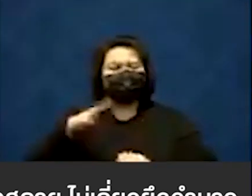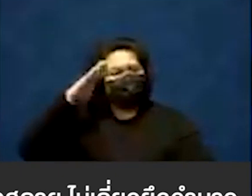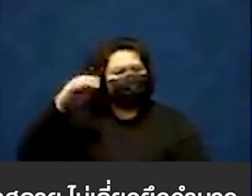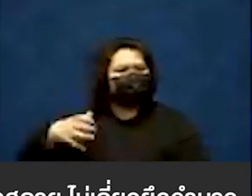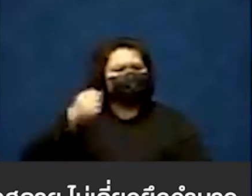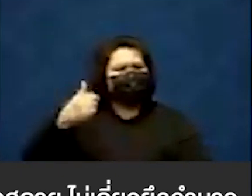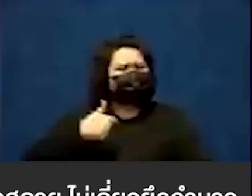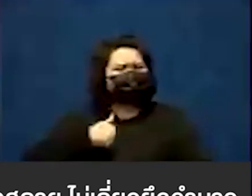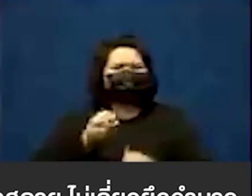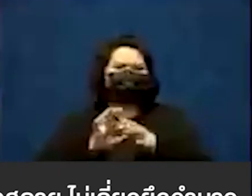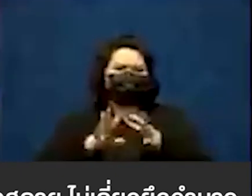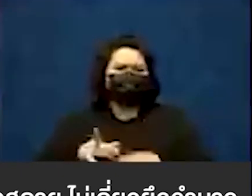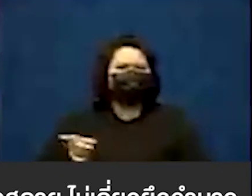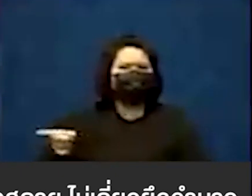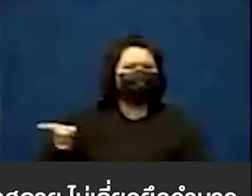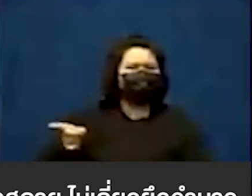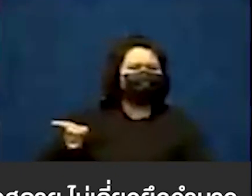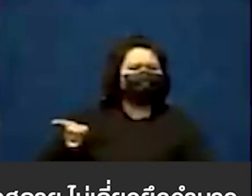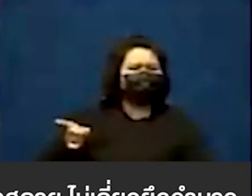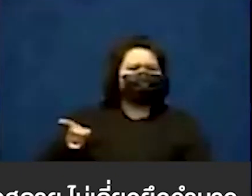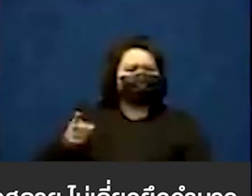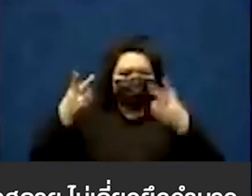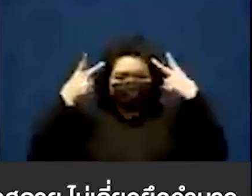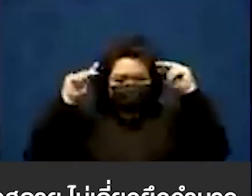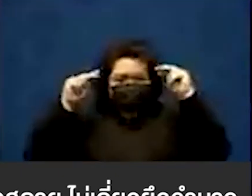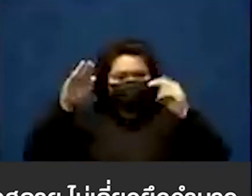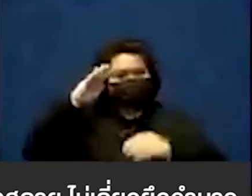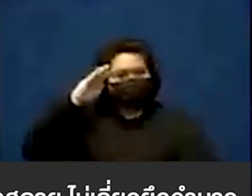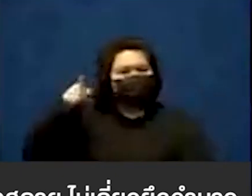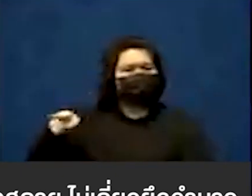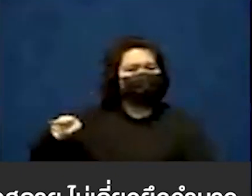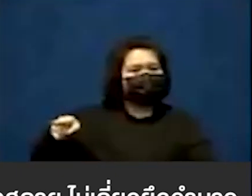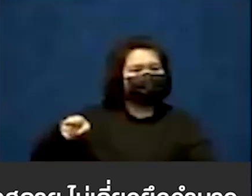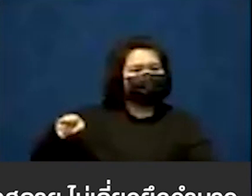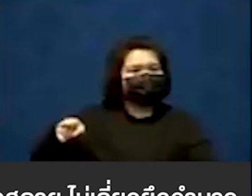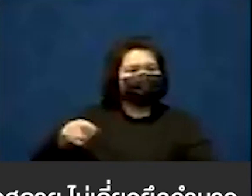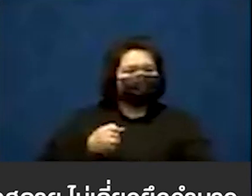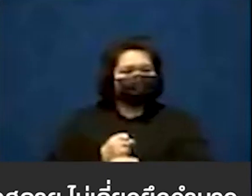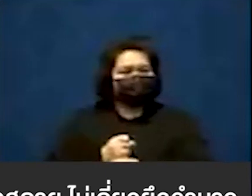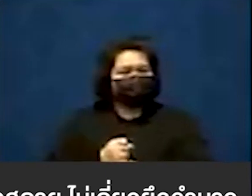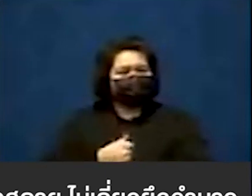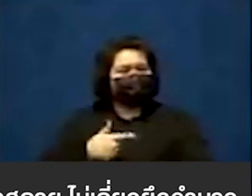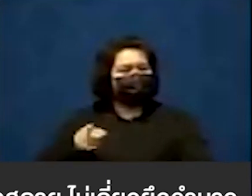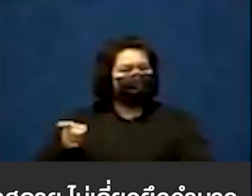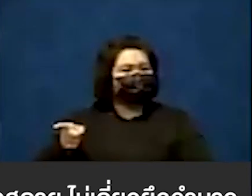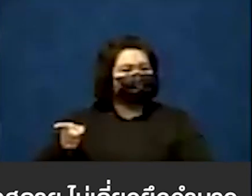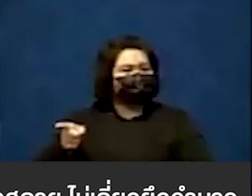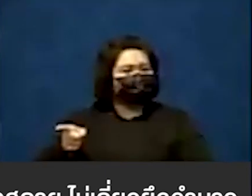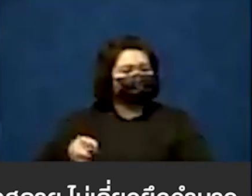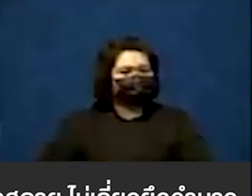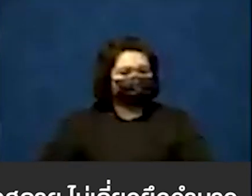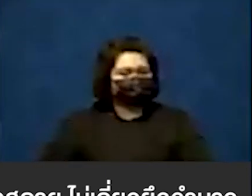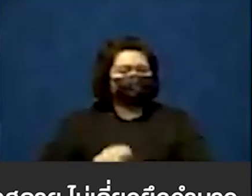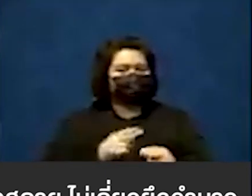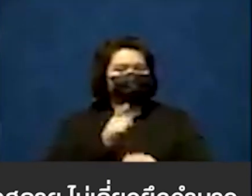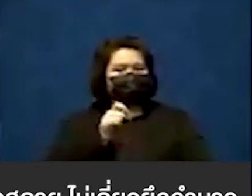ไมได้ไปเกี่ยวห้องนี่ครับคนปฏิวัติ ฉันใยกเลยคนเดียวในยกท่านอนุภมก็